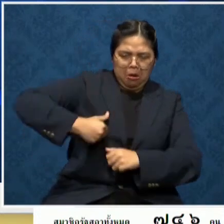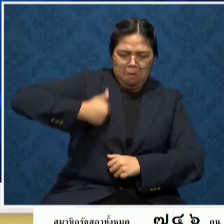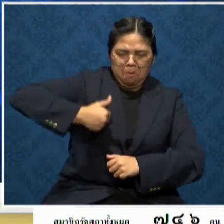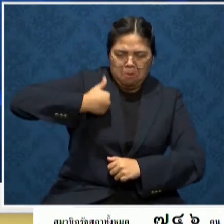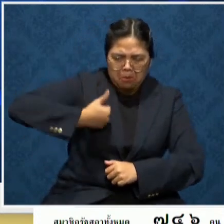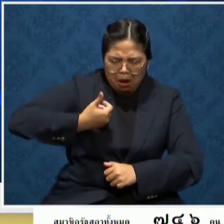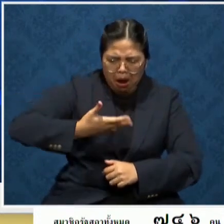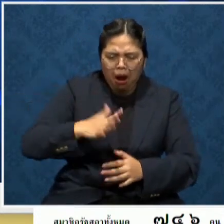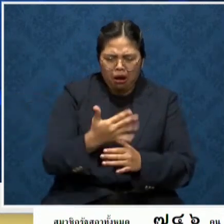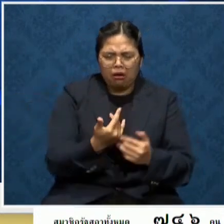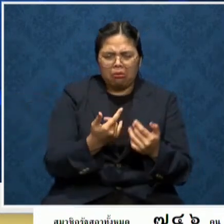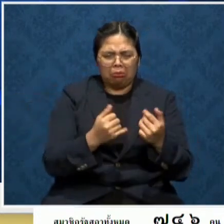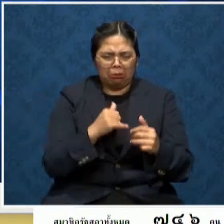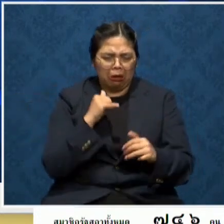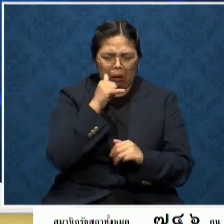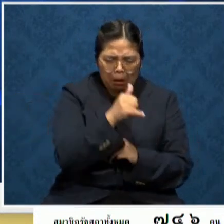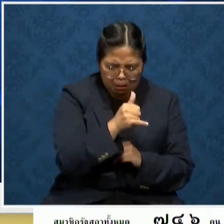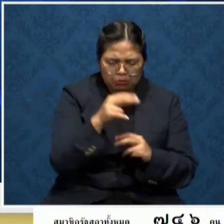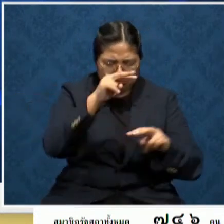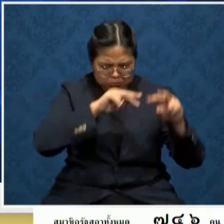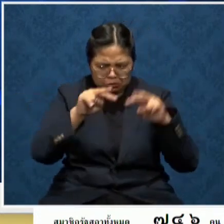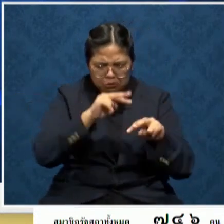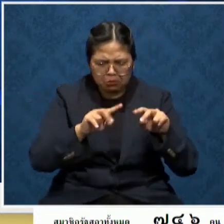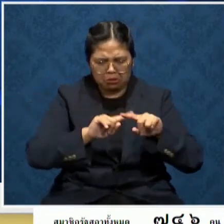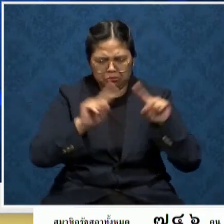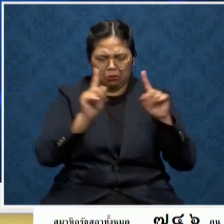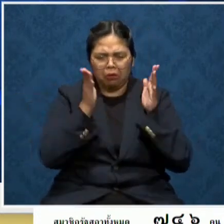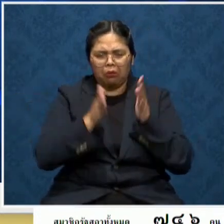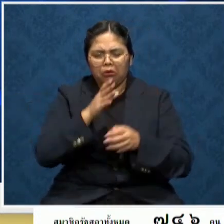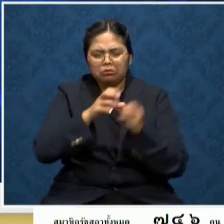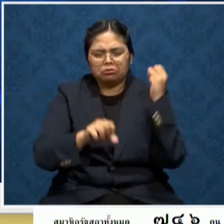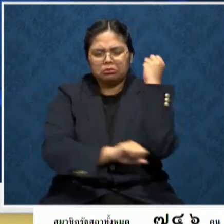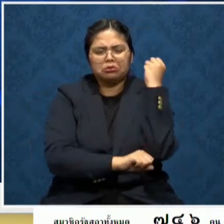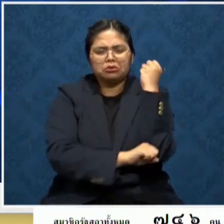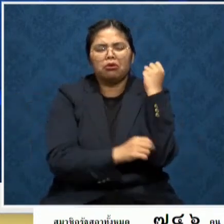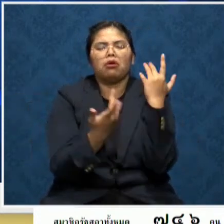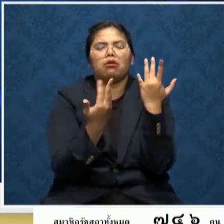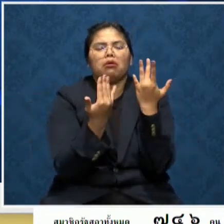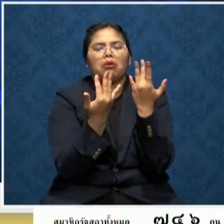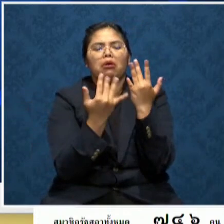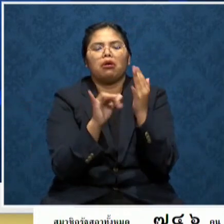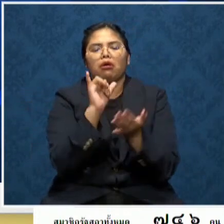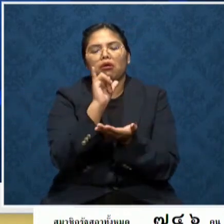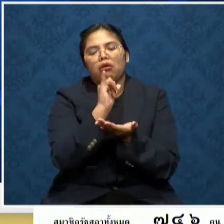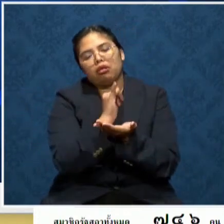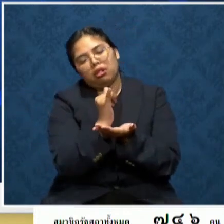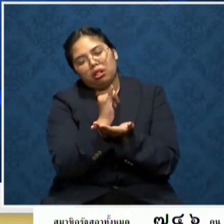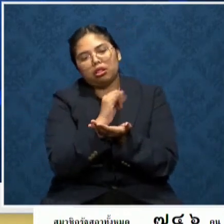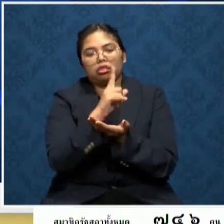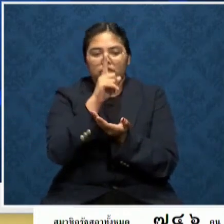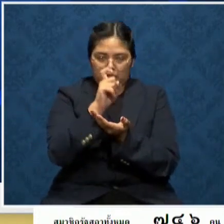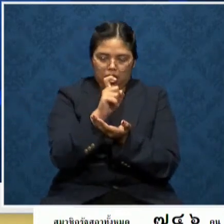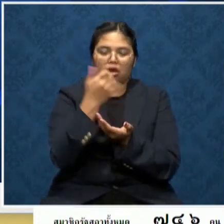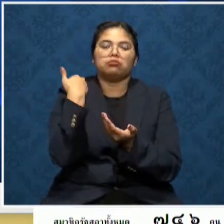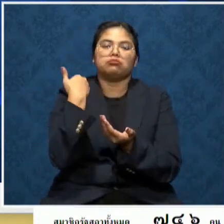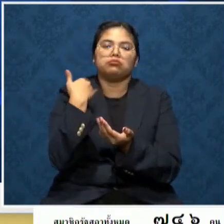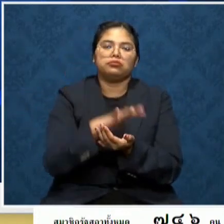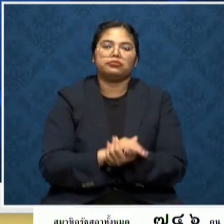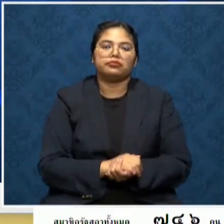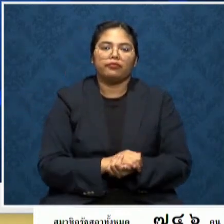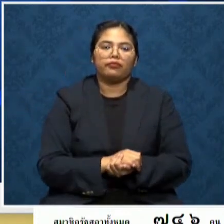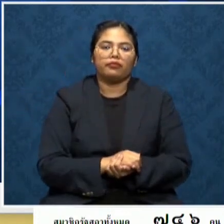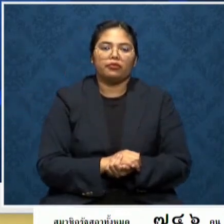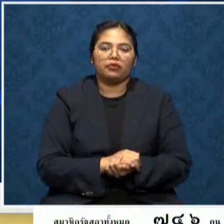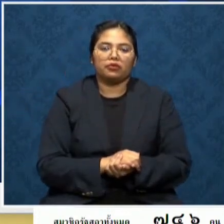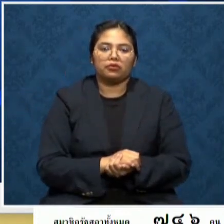ไมมีเส้นนอนรอหมอจนเสียชีวิตเพาะการบริหารระบบทลมเหลวของภาคลดสุท้ายคำ